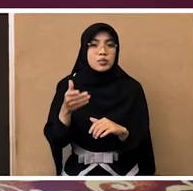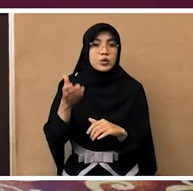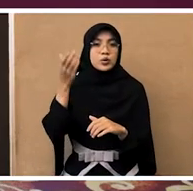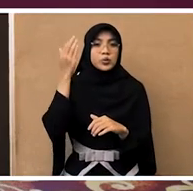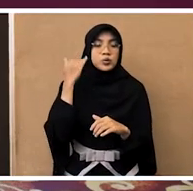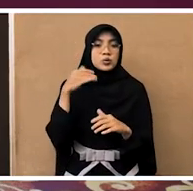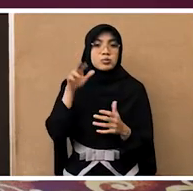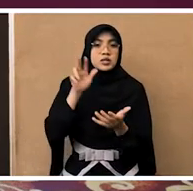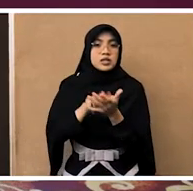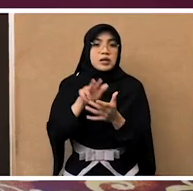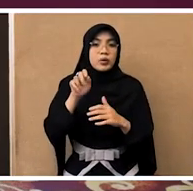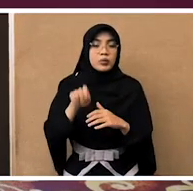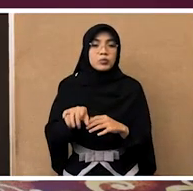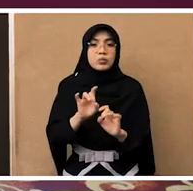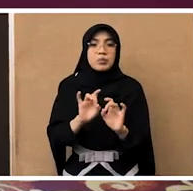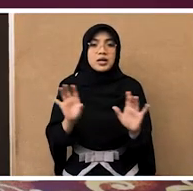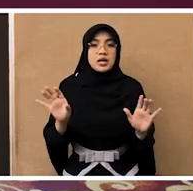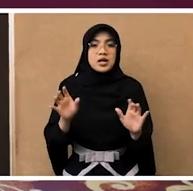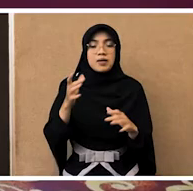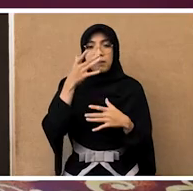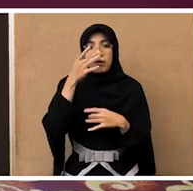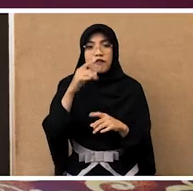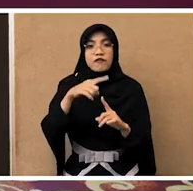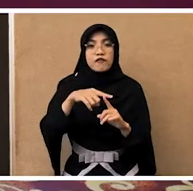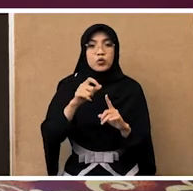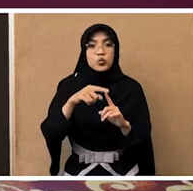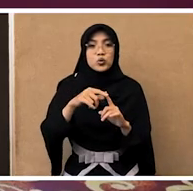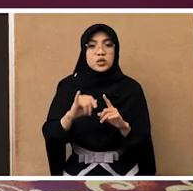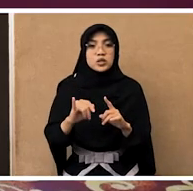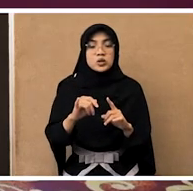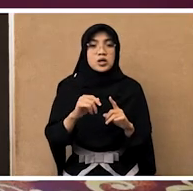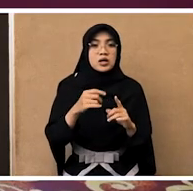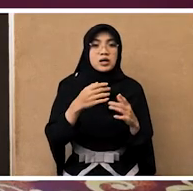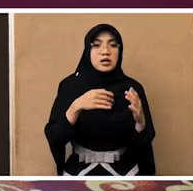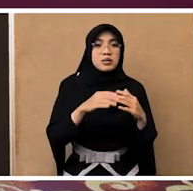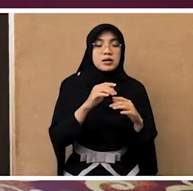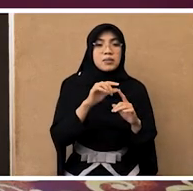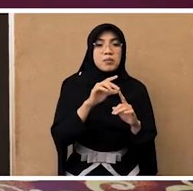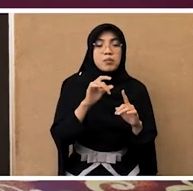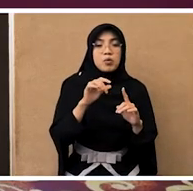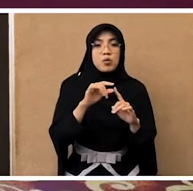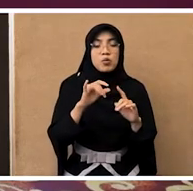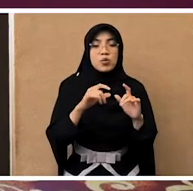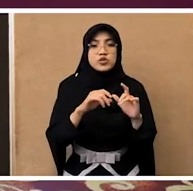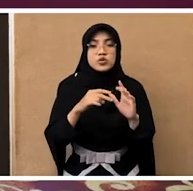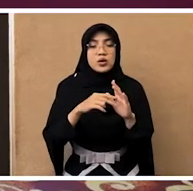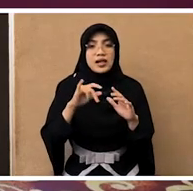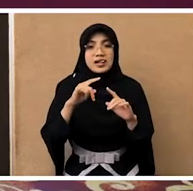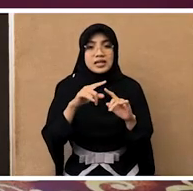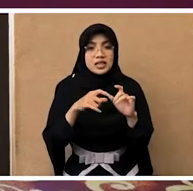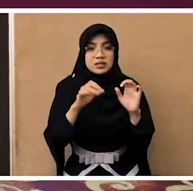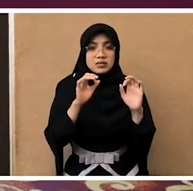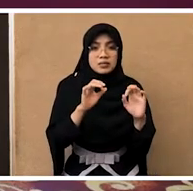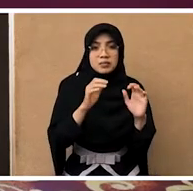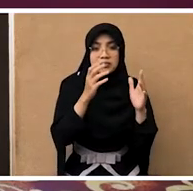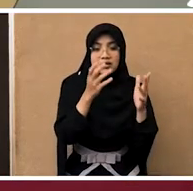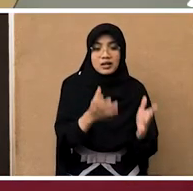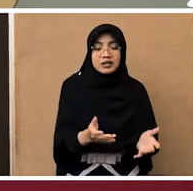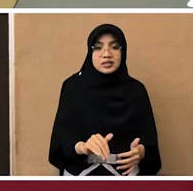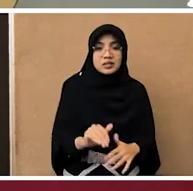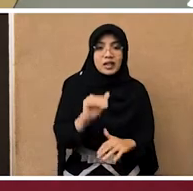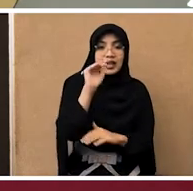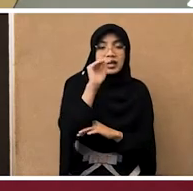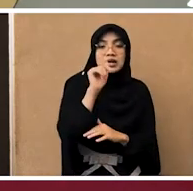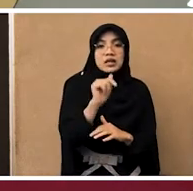dulu dalam konteks penetapan aslinya beda Prof Tuti itu dia Alien proporsionallitas Jadi beratnya kejahatan